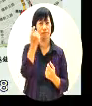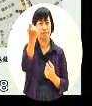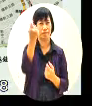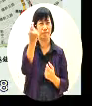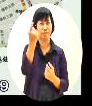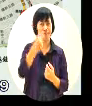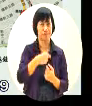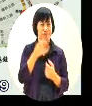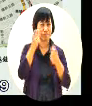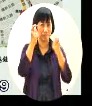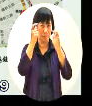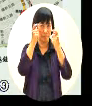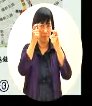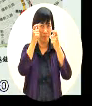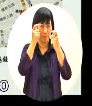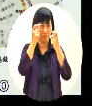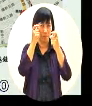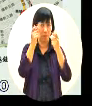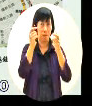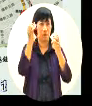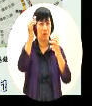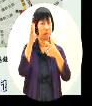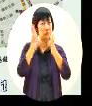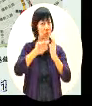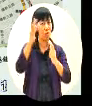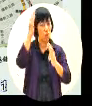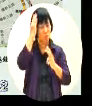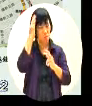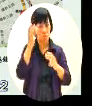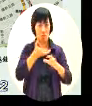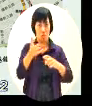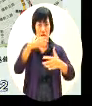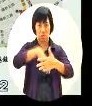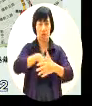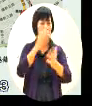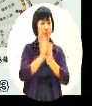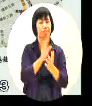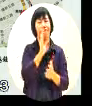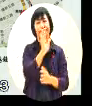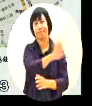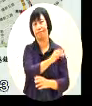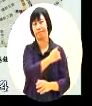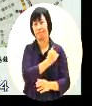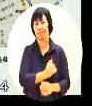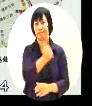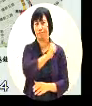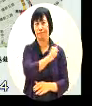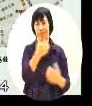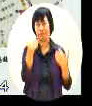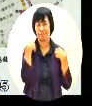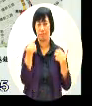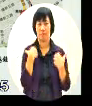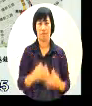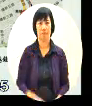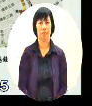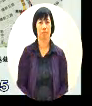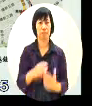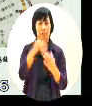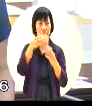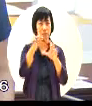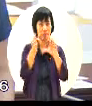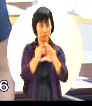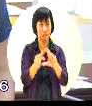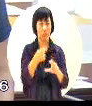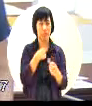南马南马溪来到桥仔头吼，啊到后来拢属于邱主委的选区内底。我希望讲邱主，我来要求邱